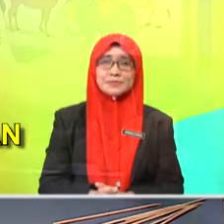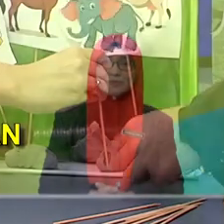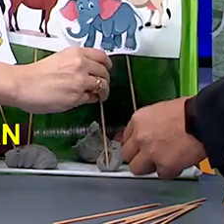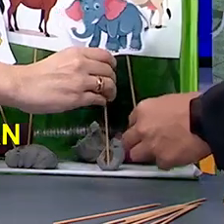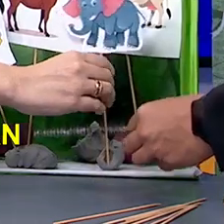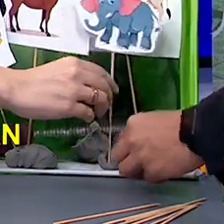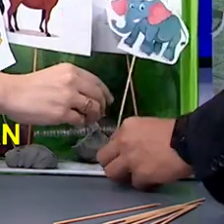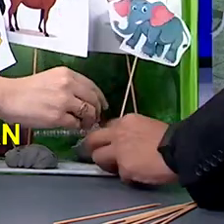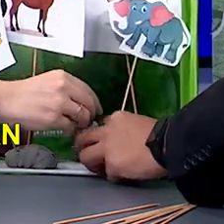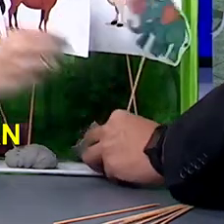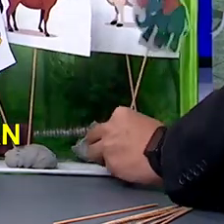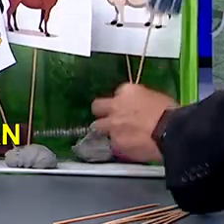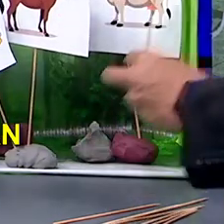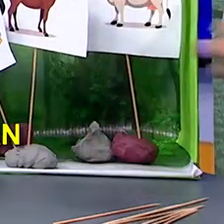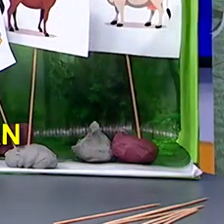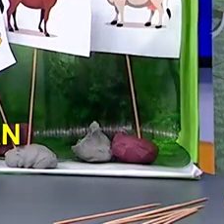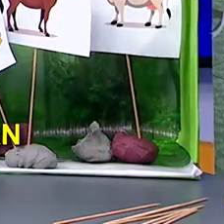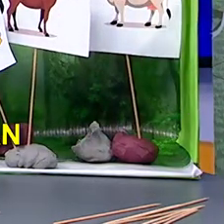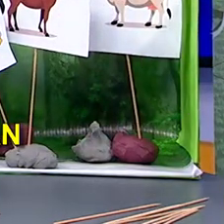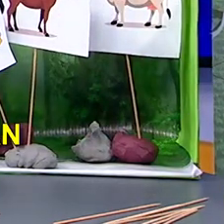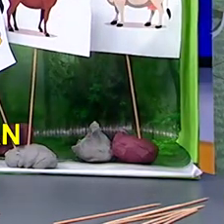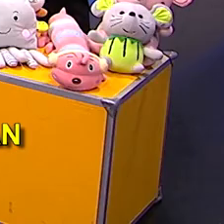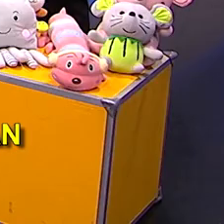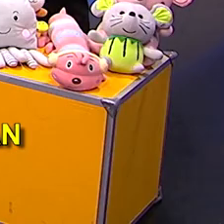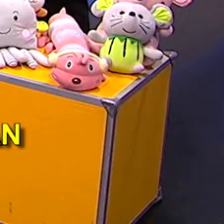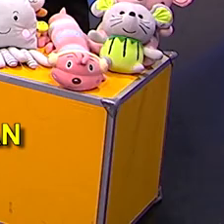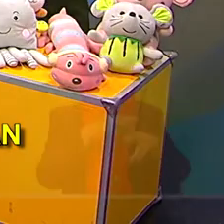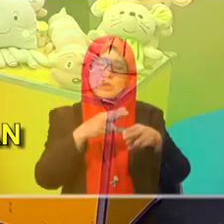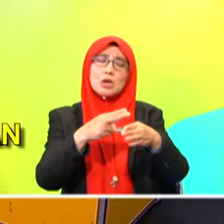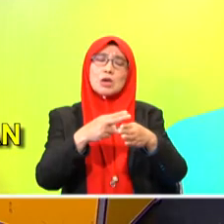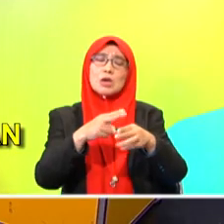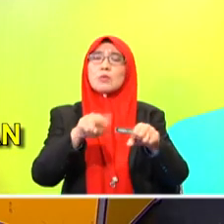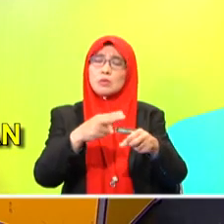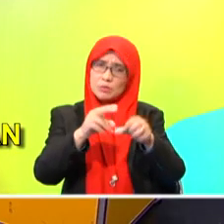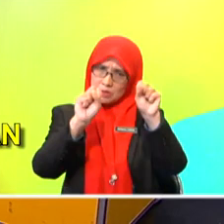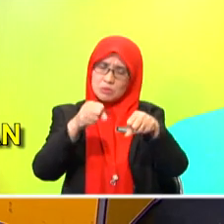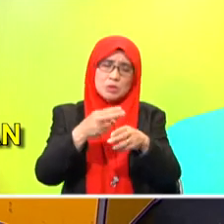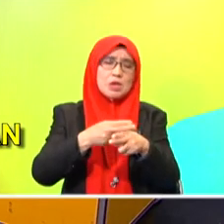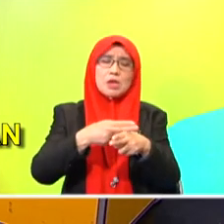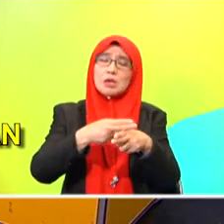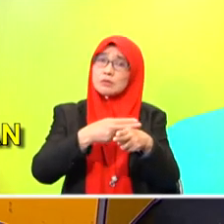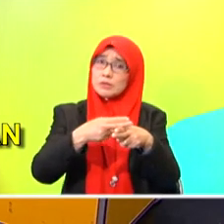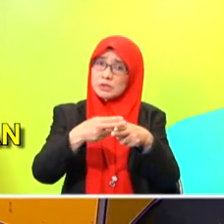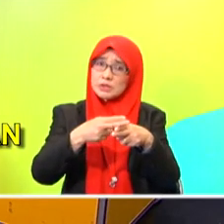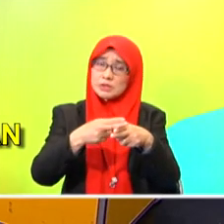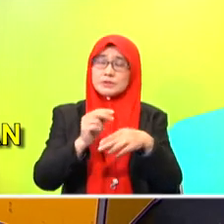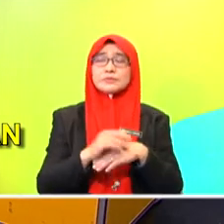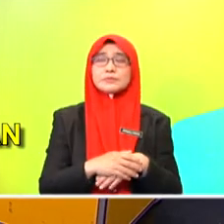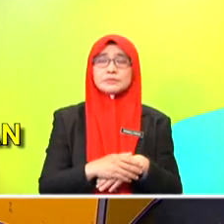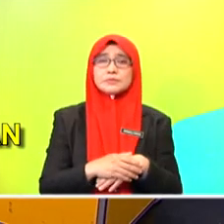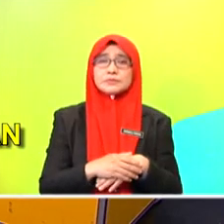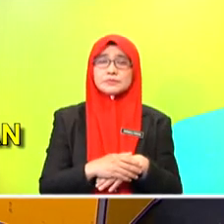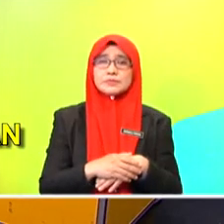dia punya lidi. Jadi ke bawah sikit. Boleh? Okey. Ria letak sebelah sini eh. Okey. Okay. Jadi Ria nak teruskan dengan yang